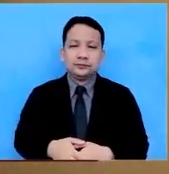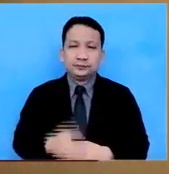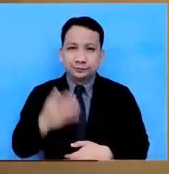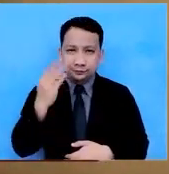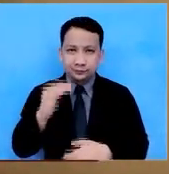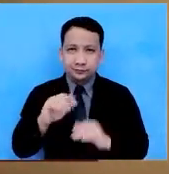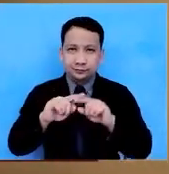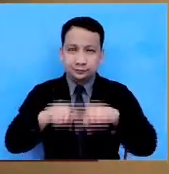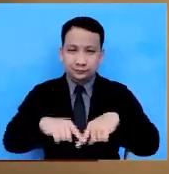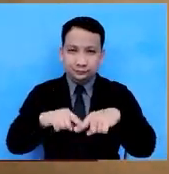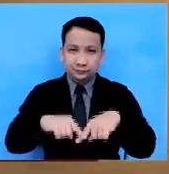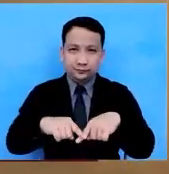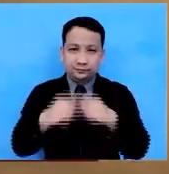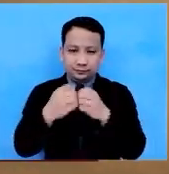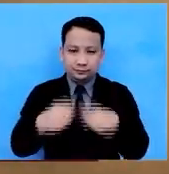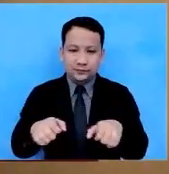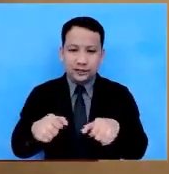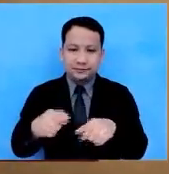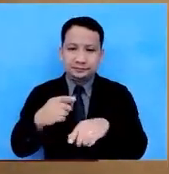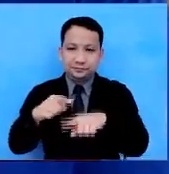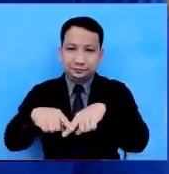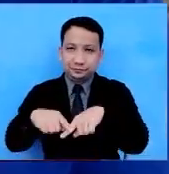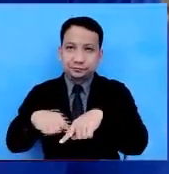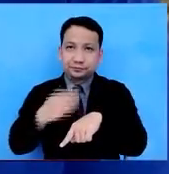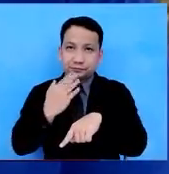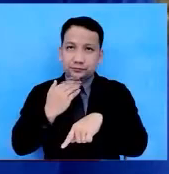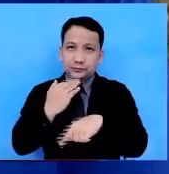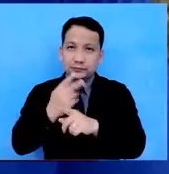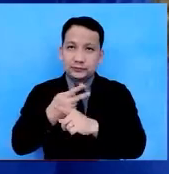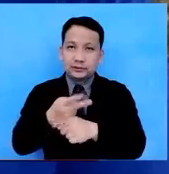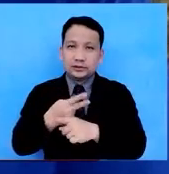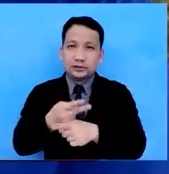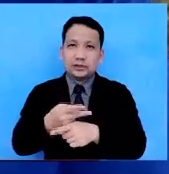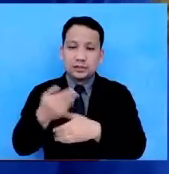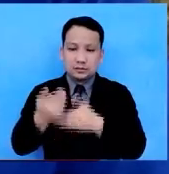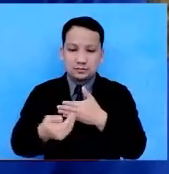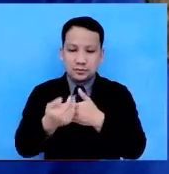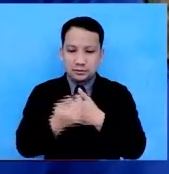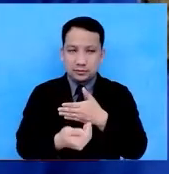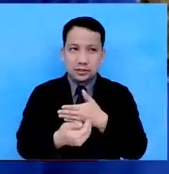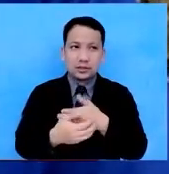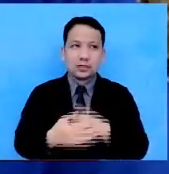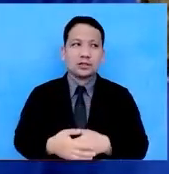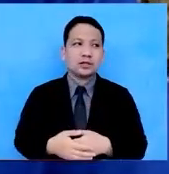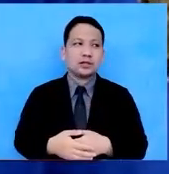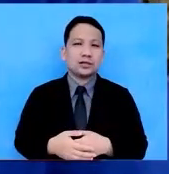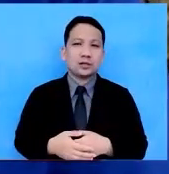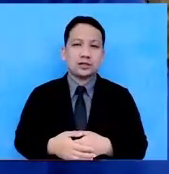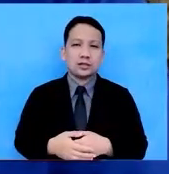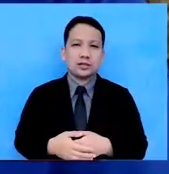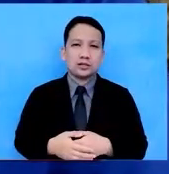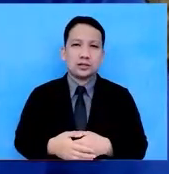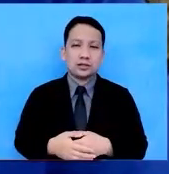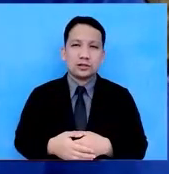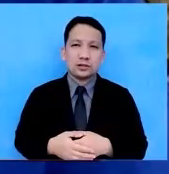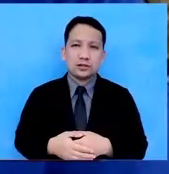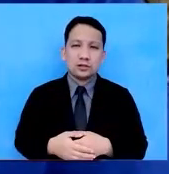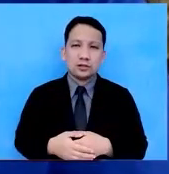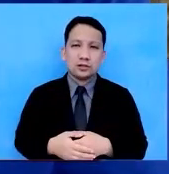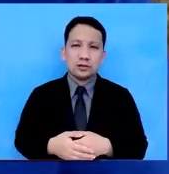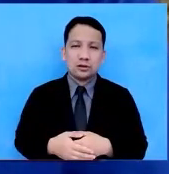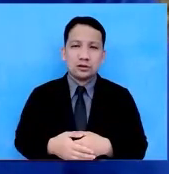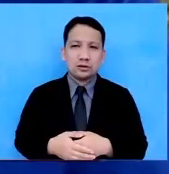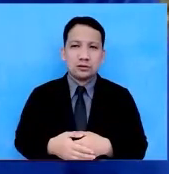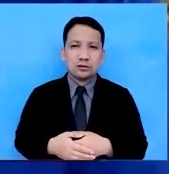dependent on egg and sugar na produkto ng bakery, palagay ko mapipilitan na